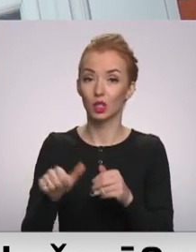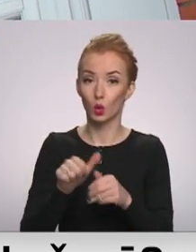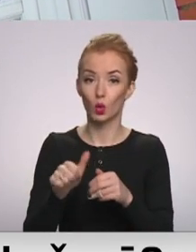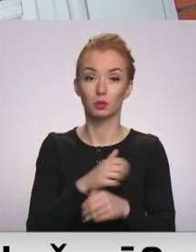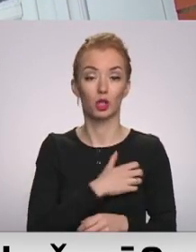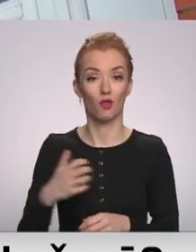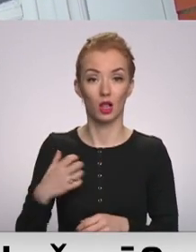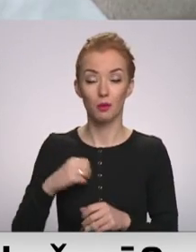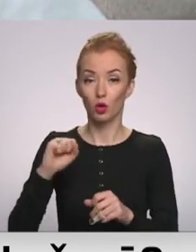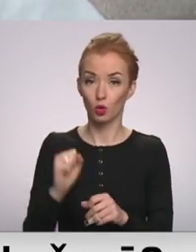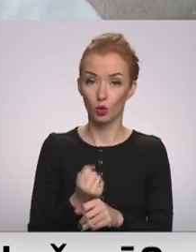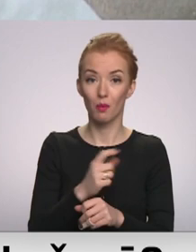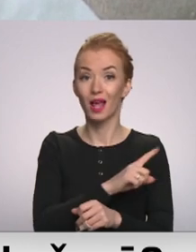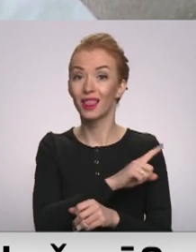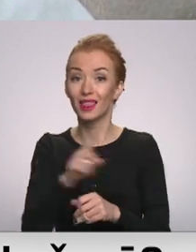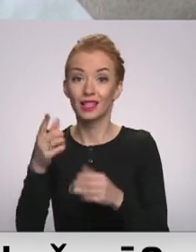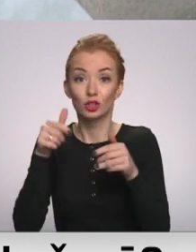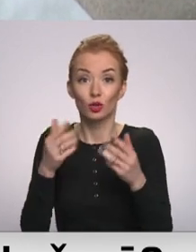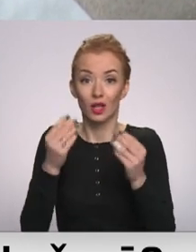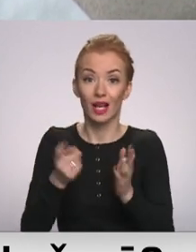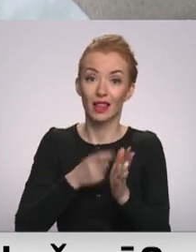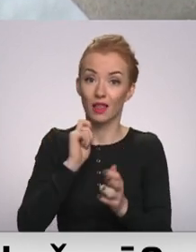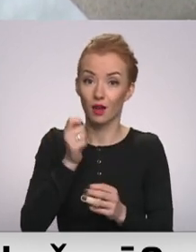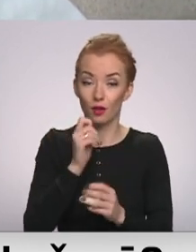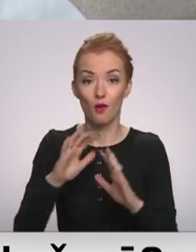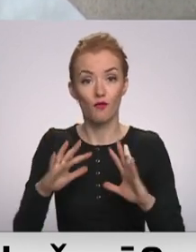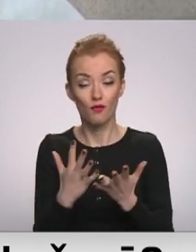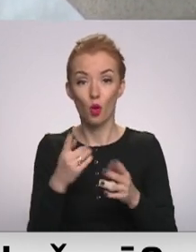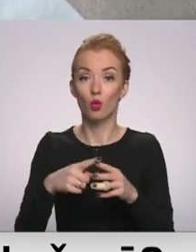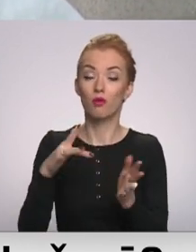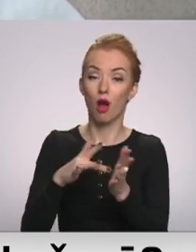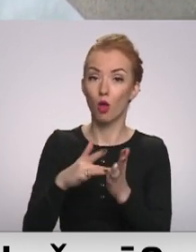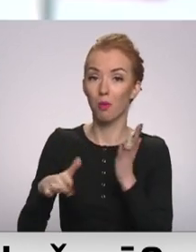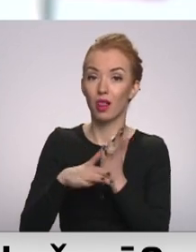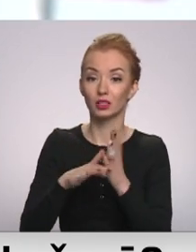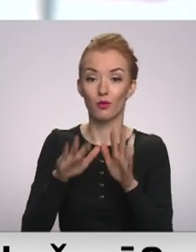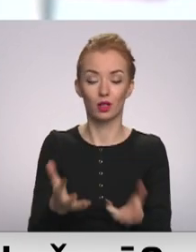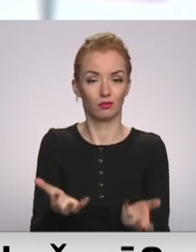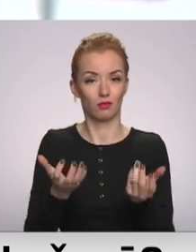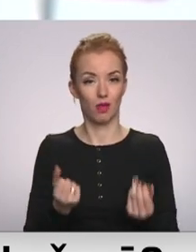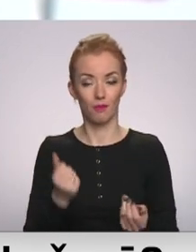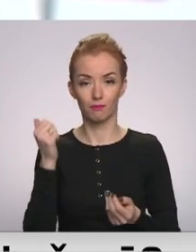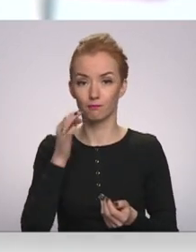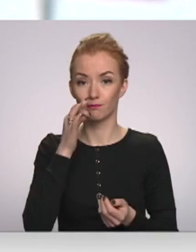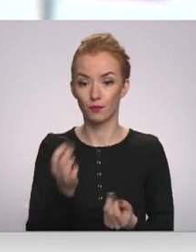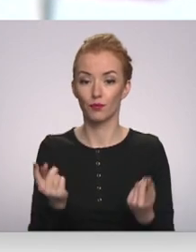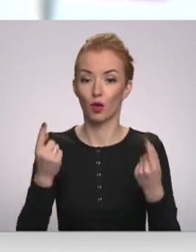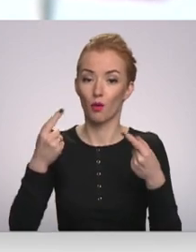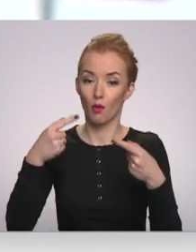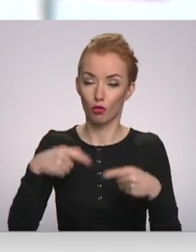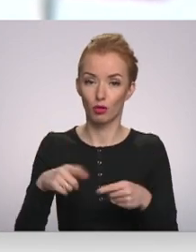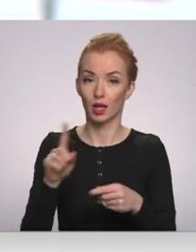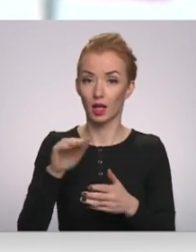pašvaldībā, taču līdz pat intervijas dienai nezināja, vai un kādu palīdzību varēs saņemt. Šobrīd ir